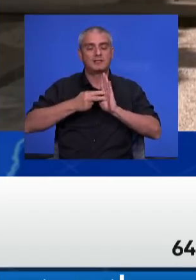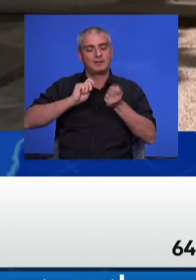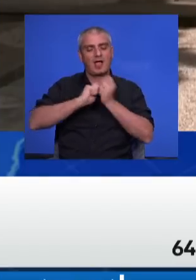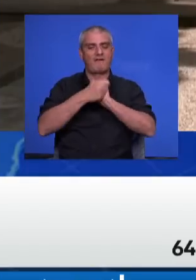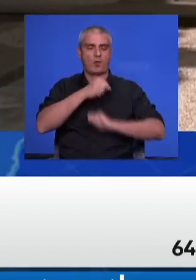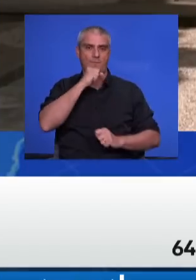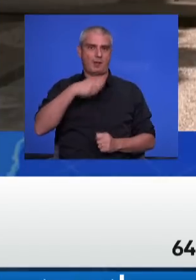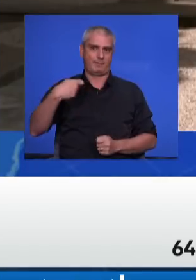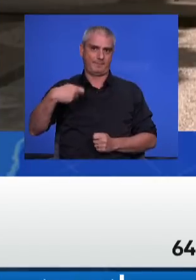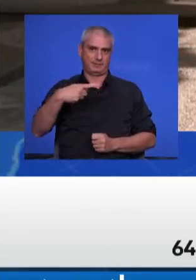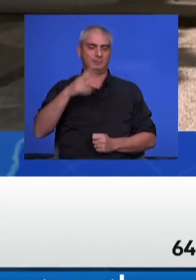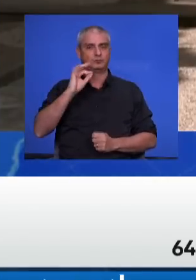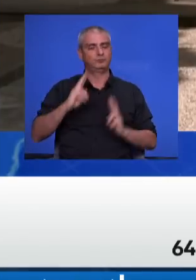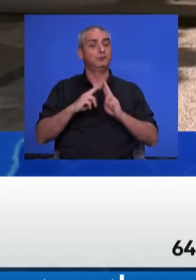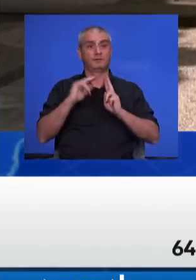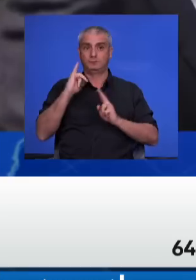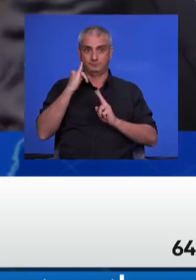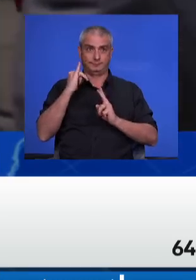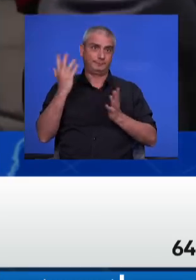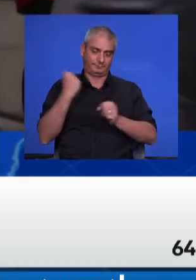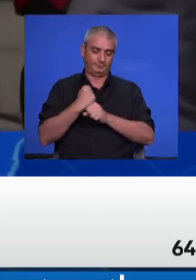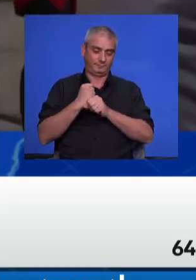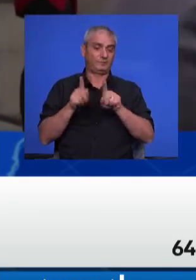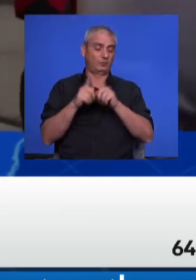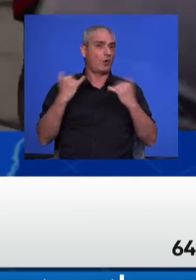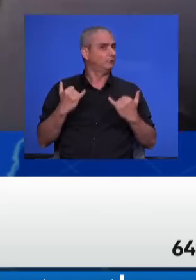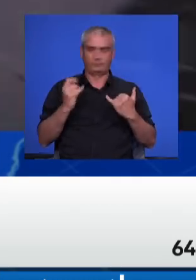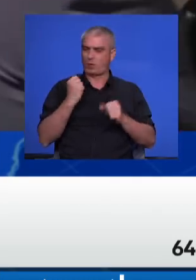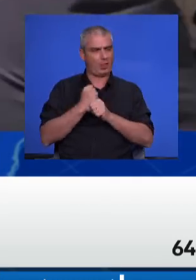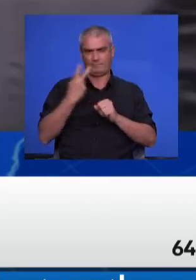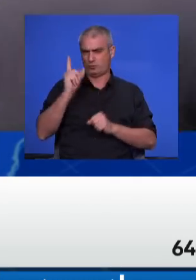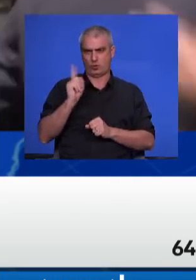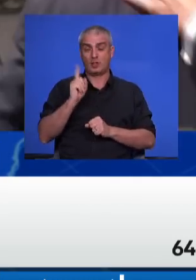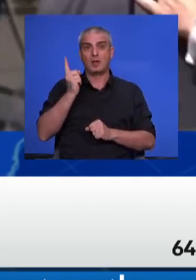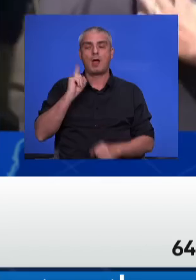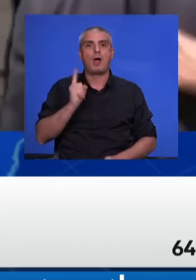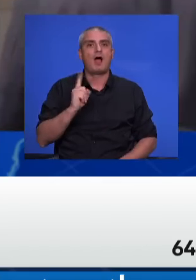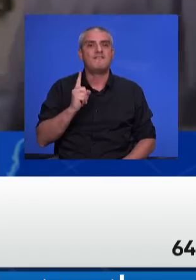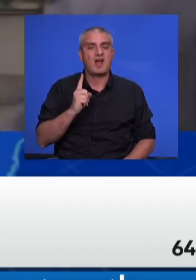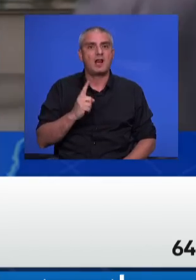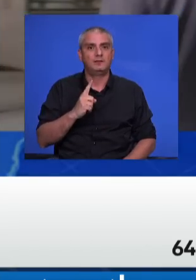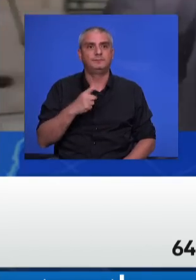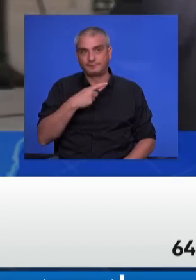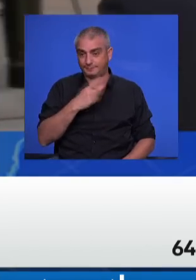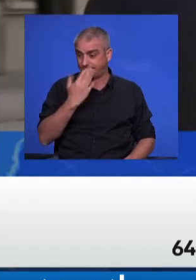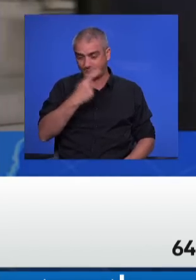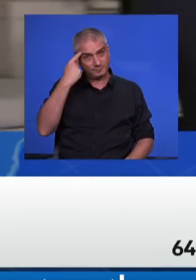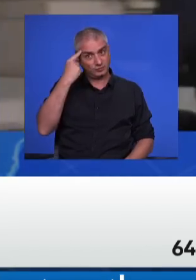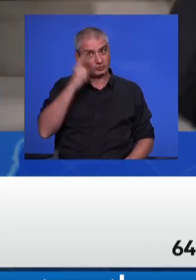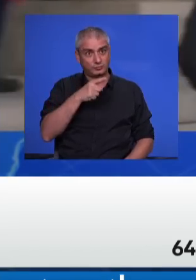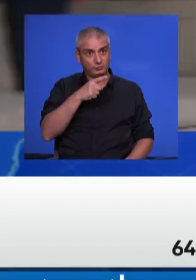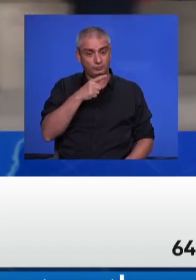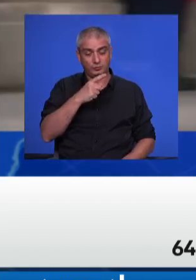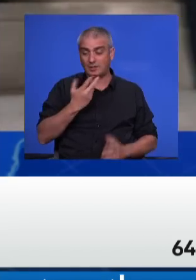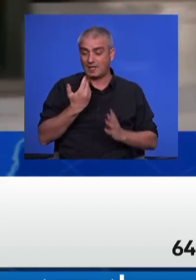בפנסיה, כדי שהצרפתים אומנם יעבדו כפי שהם עובדים היום, הם לא יעבדו יותר, אבל הם שידעו